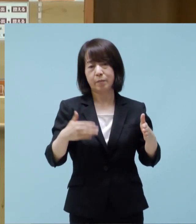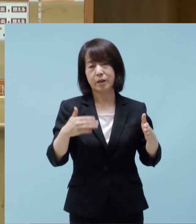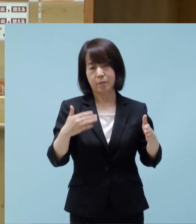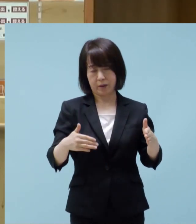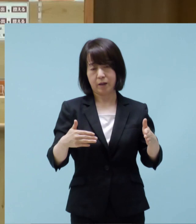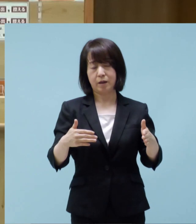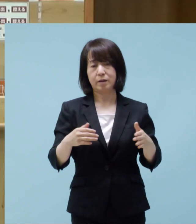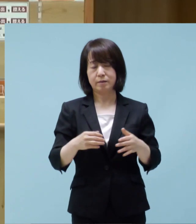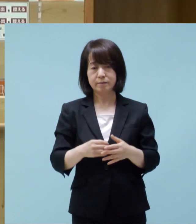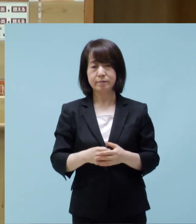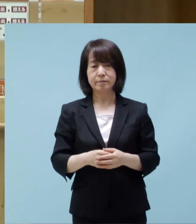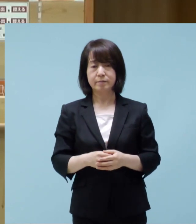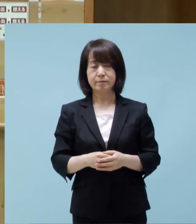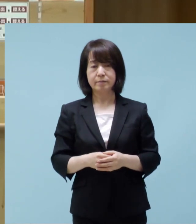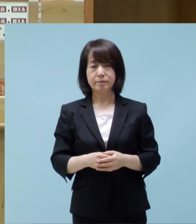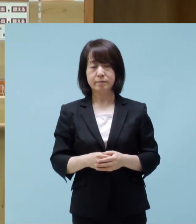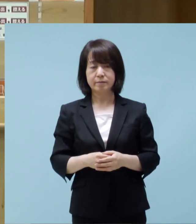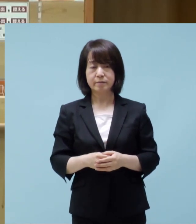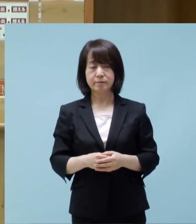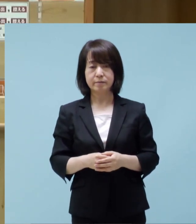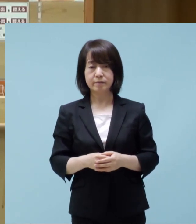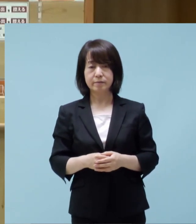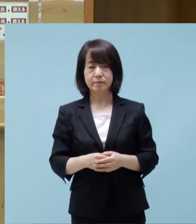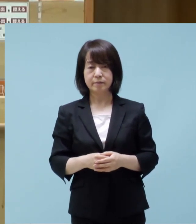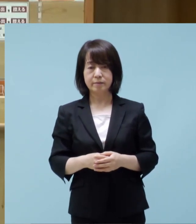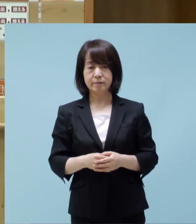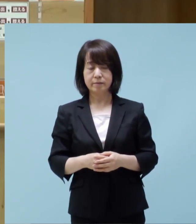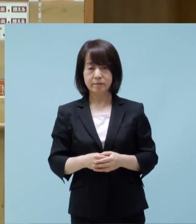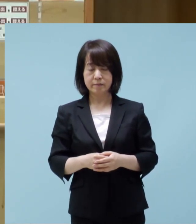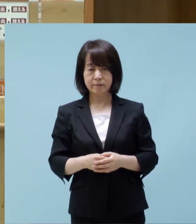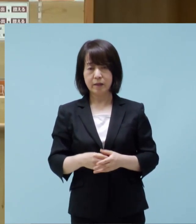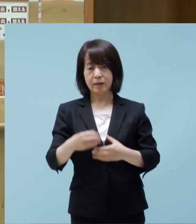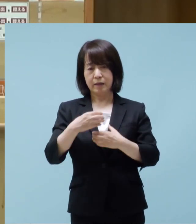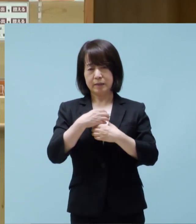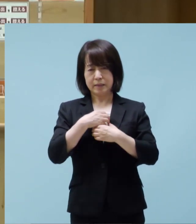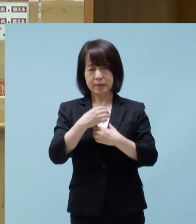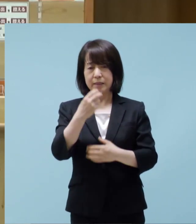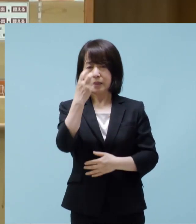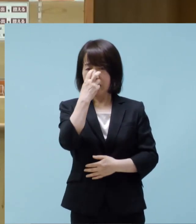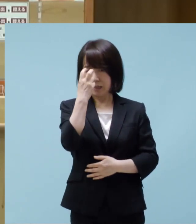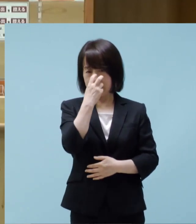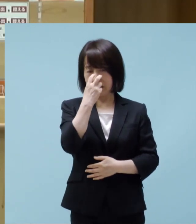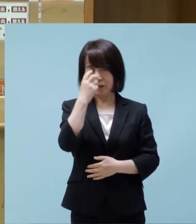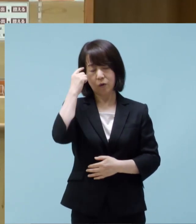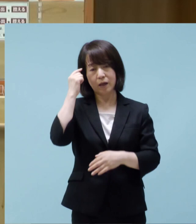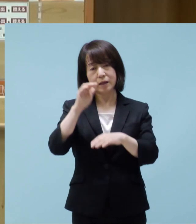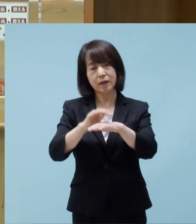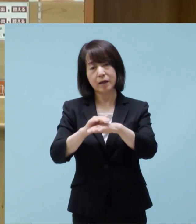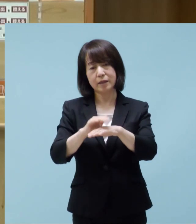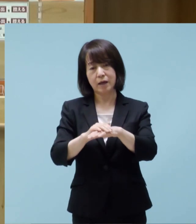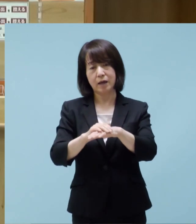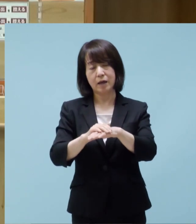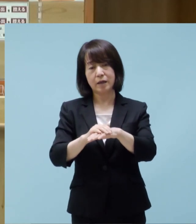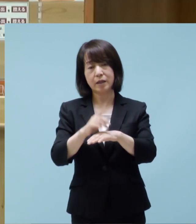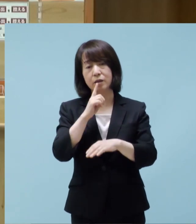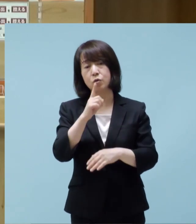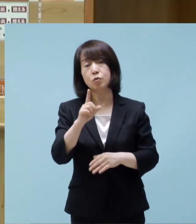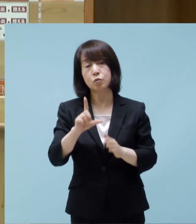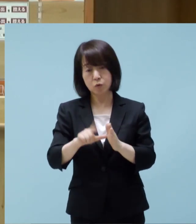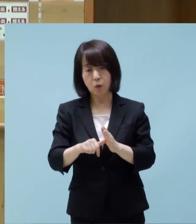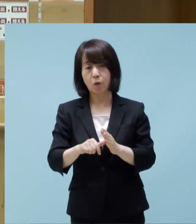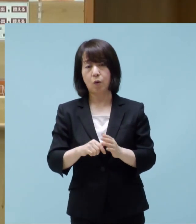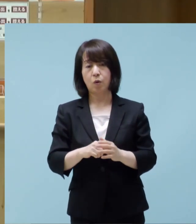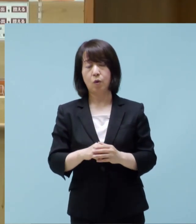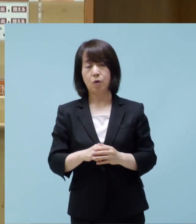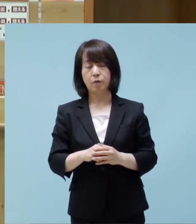ますし、そういった中では、まあ、危機管理の観点からは何て言うんですかね、そういった